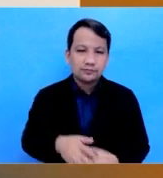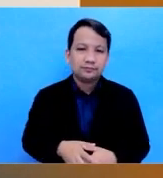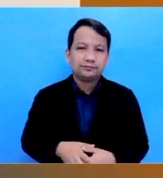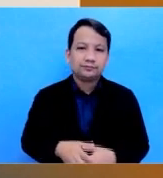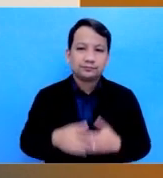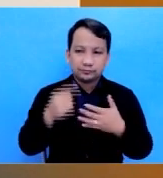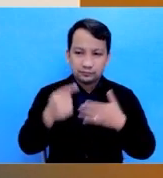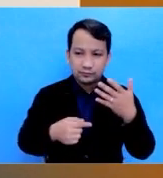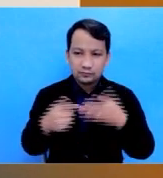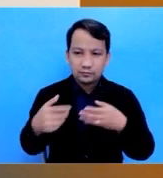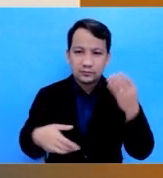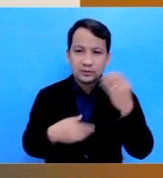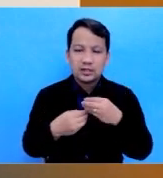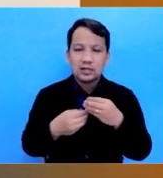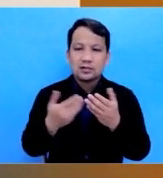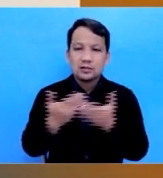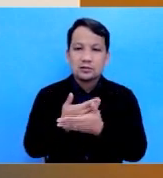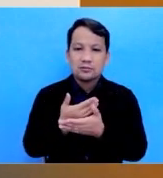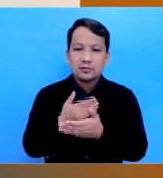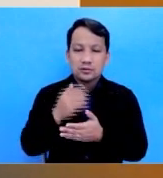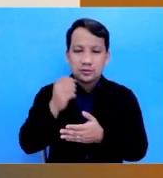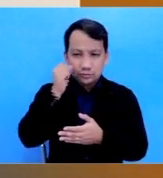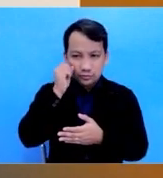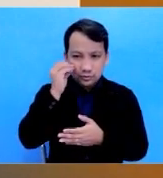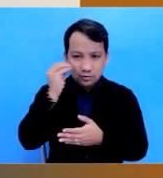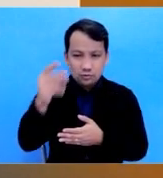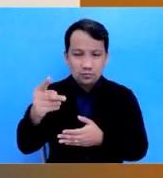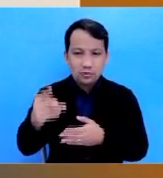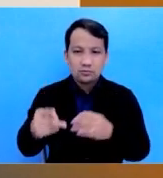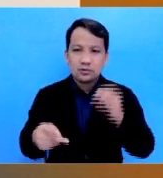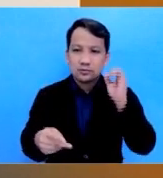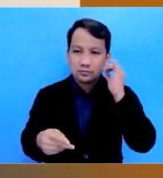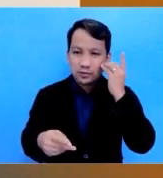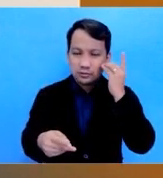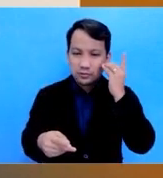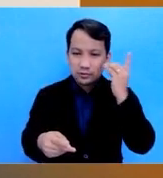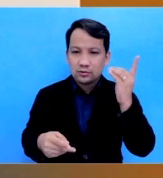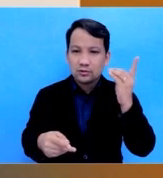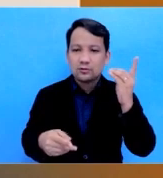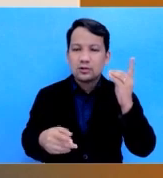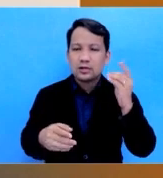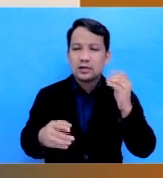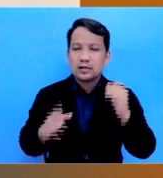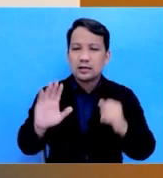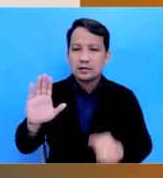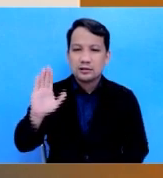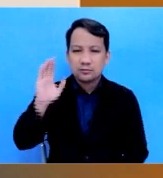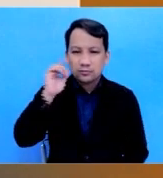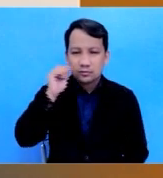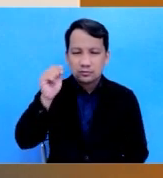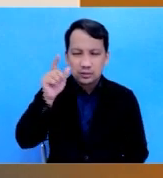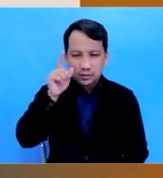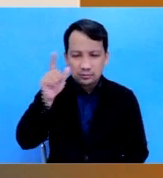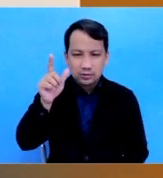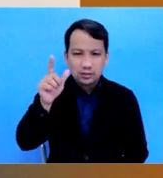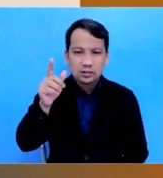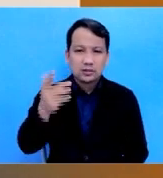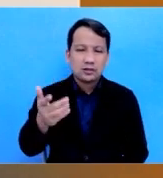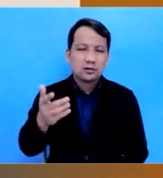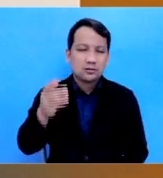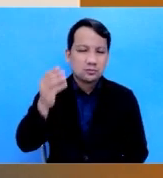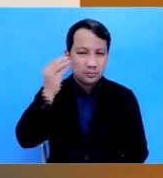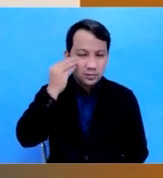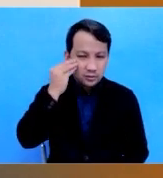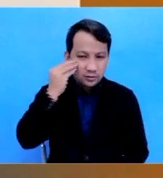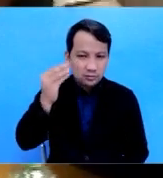listahan din ni BBM sina Susan Ople, Benjamin Jokno, Alfredo Pascual, Antonio Lagdameo Jr., Manny Bonoan